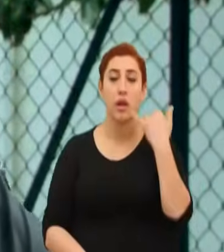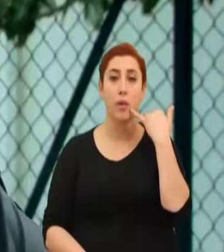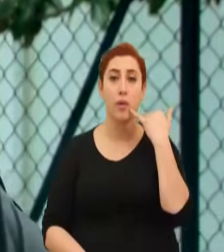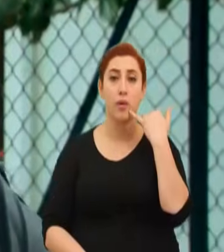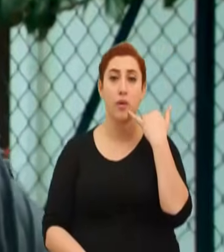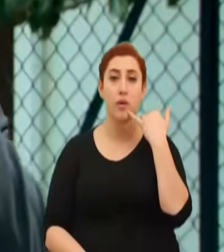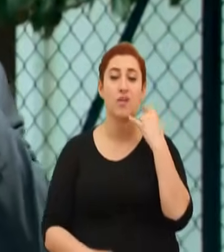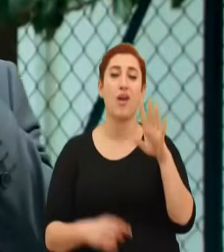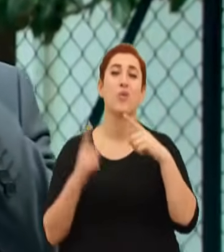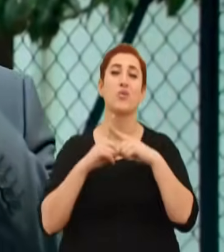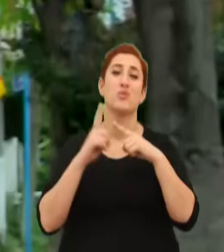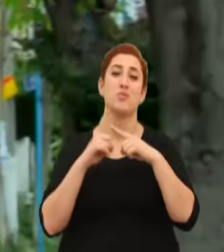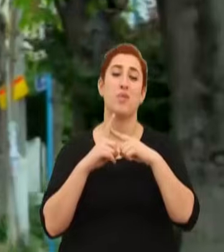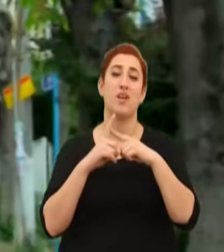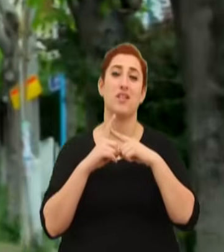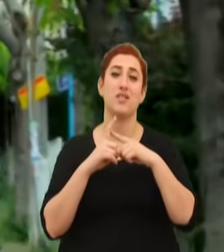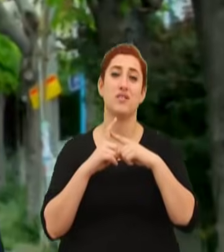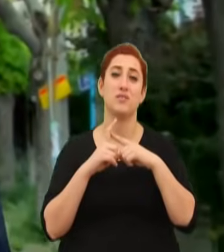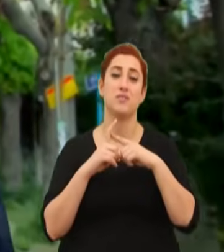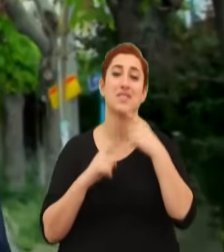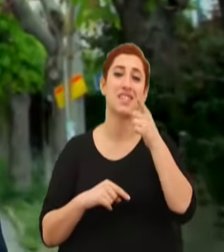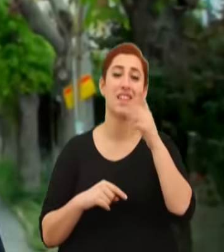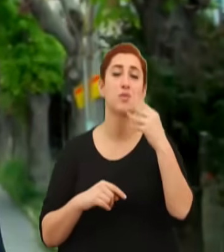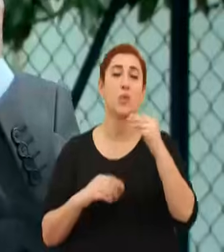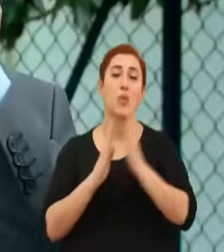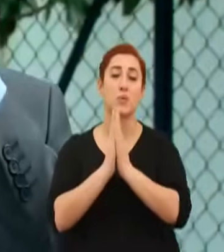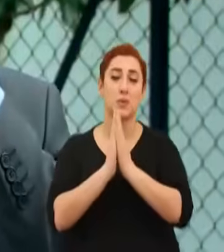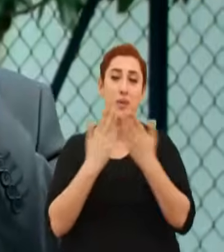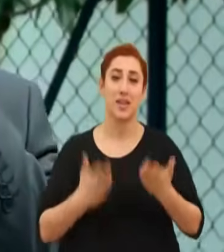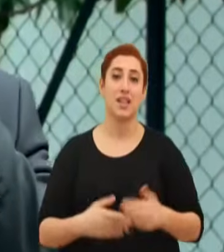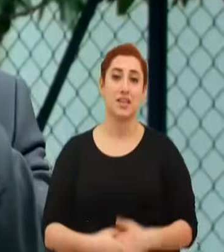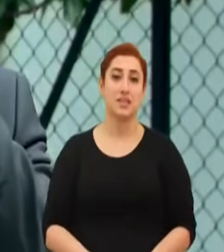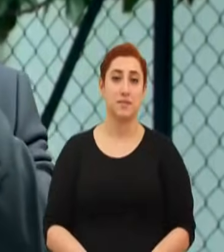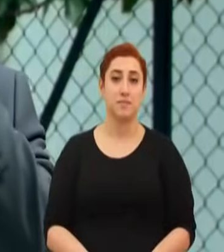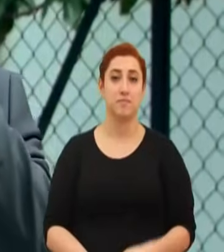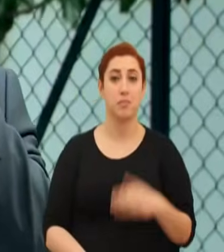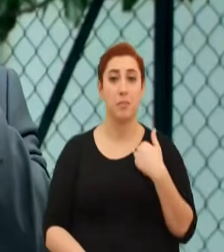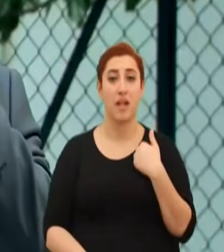Alo. Ya Tuğbacığım. Senden